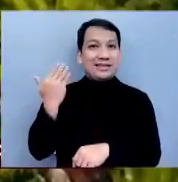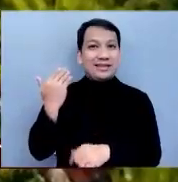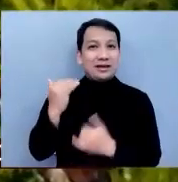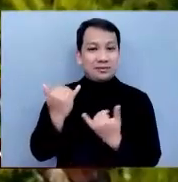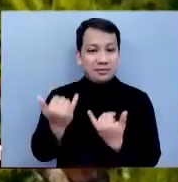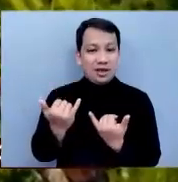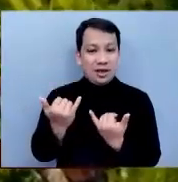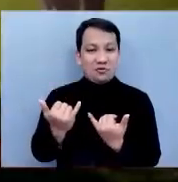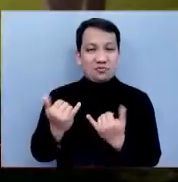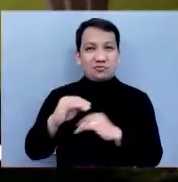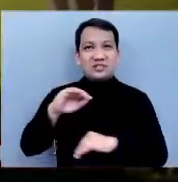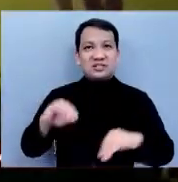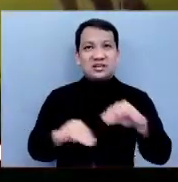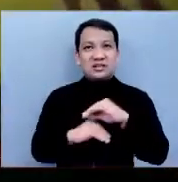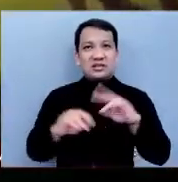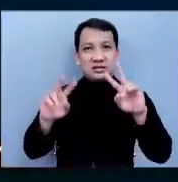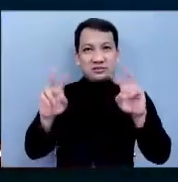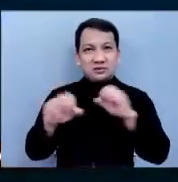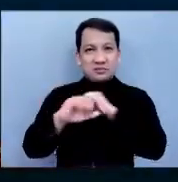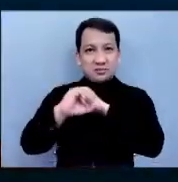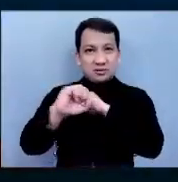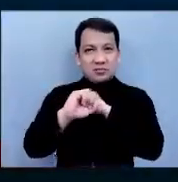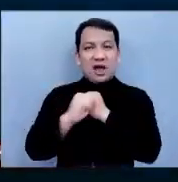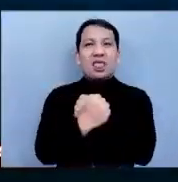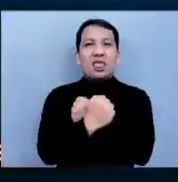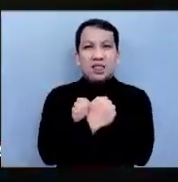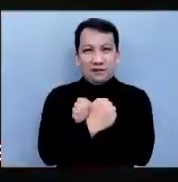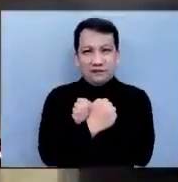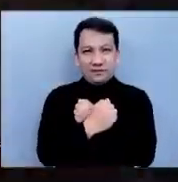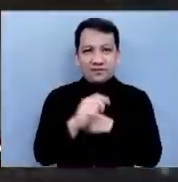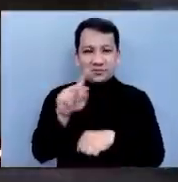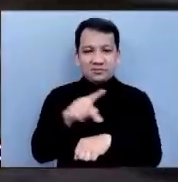Love the Philippines na ngayon.